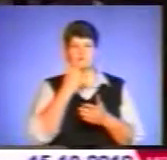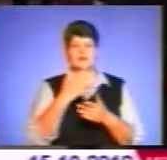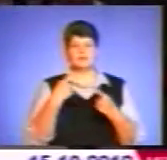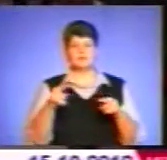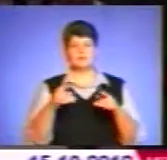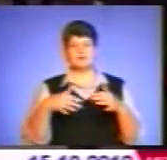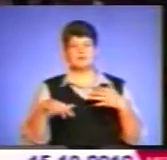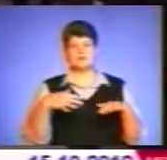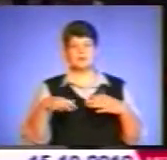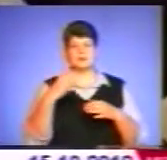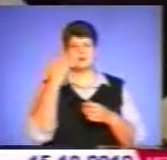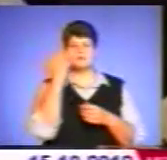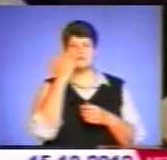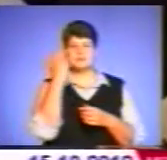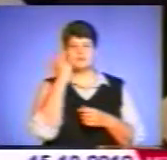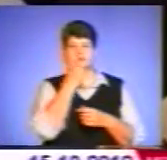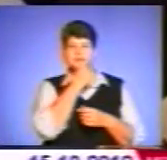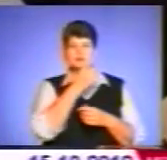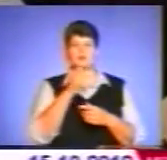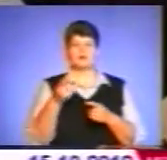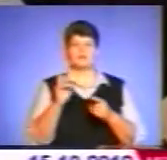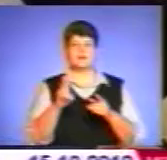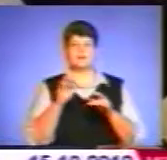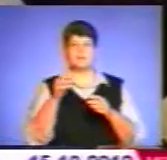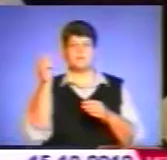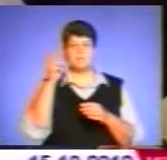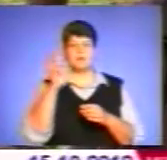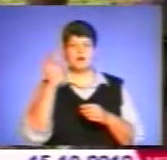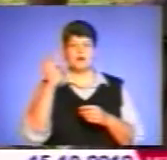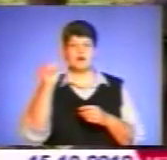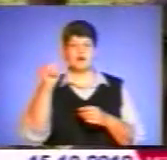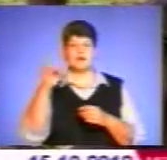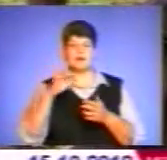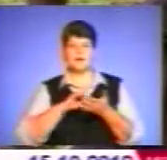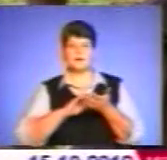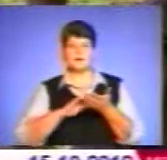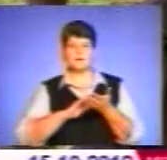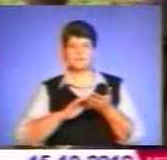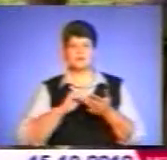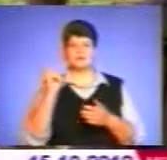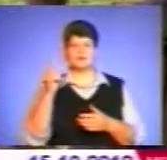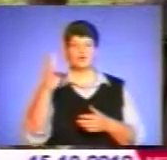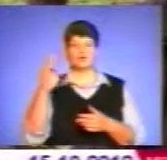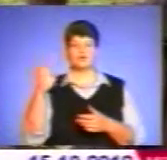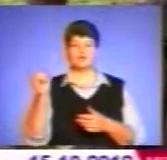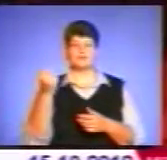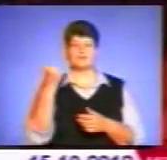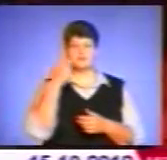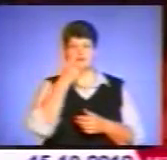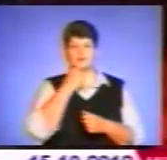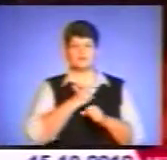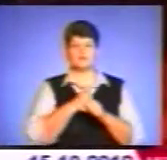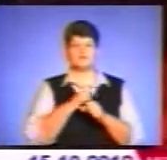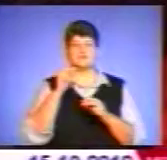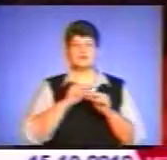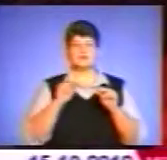зір. У школі вони опановують шрифт Брайля і навики роботи за комп'ютером. Іван Колосовський 11 років працював вчителем у цій школі.